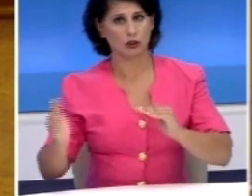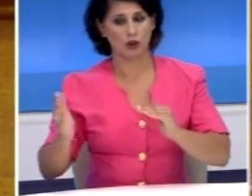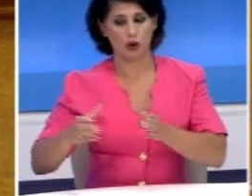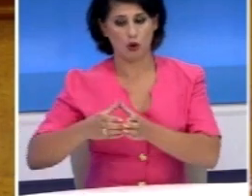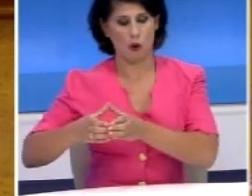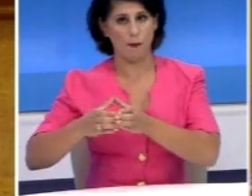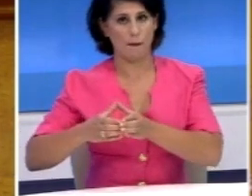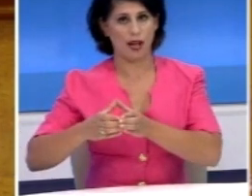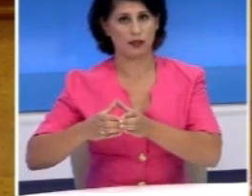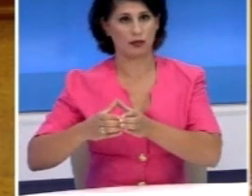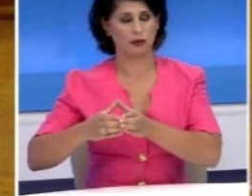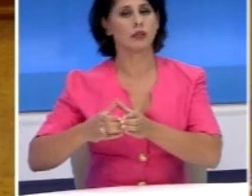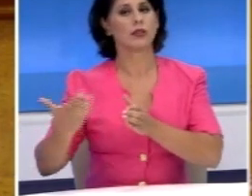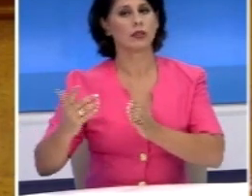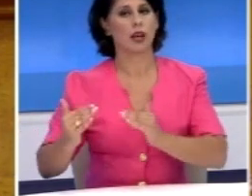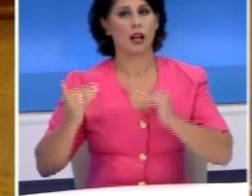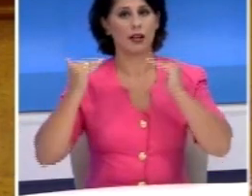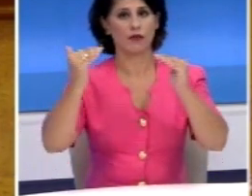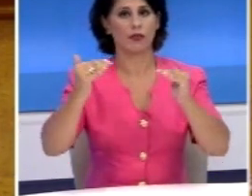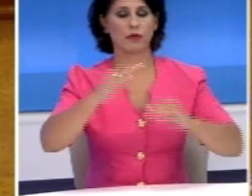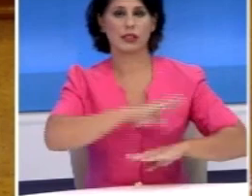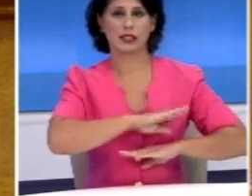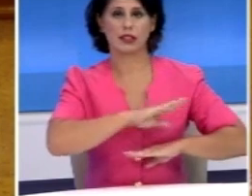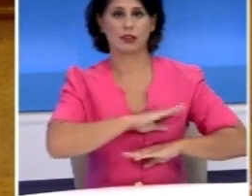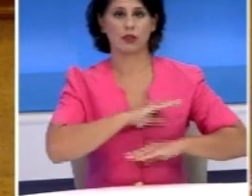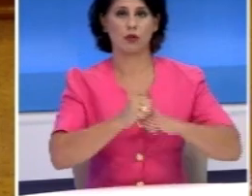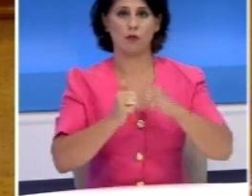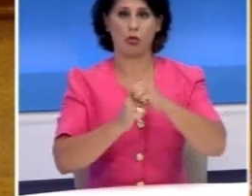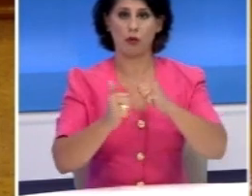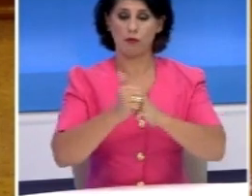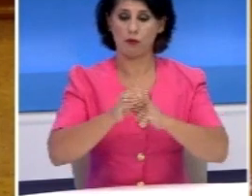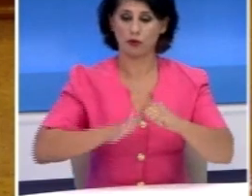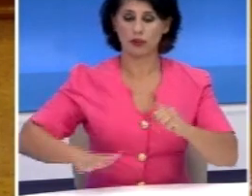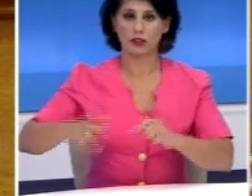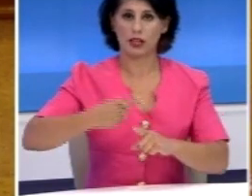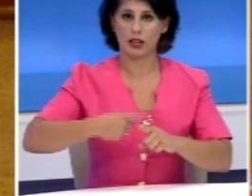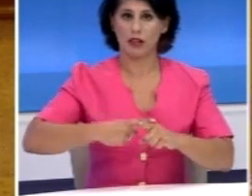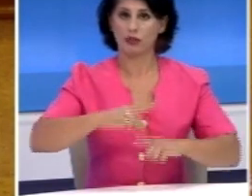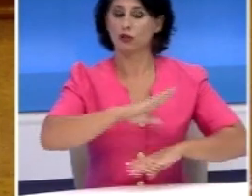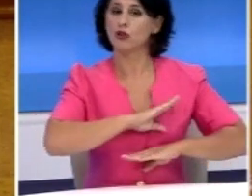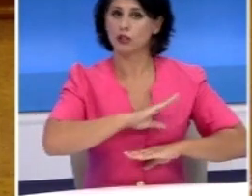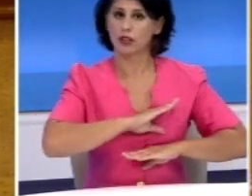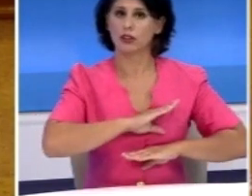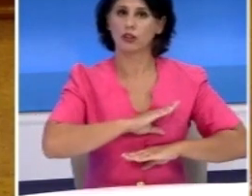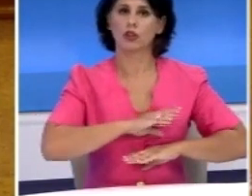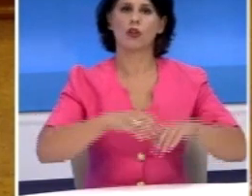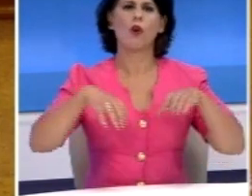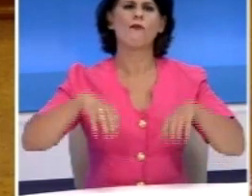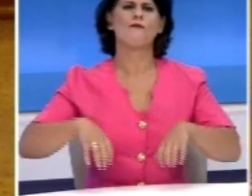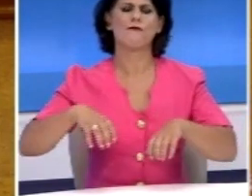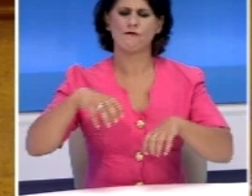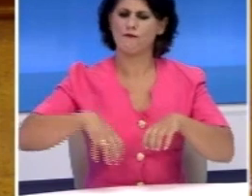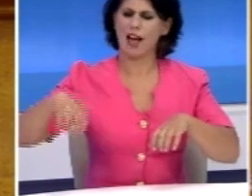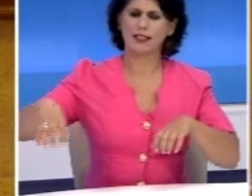συμμαχίας, όπως και η αναβάθμιση των στρατιωτικών υποδομών της χώρας, των στρατιωτικών δηλαδή βασεών τους.